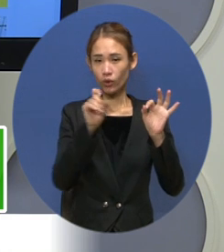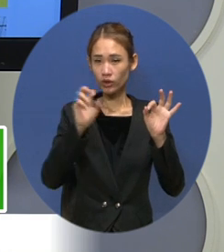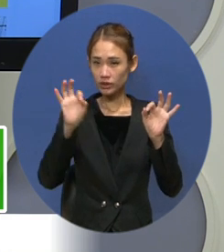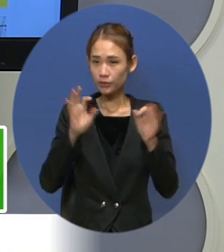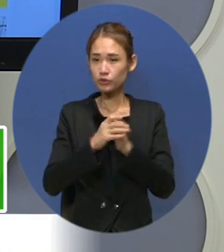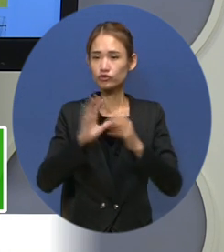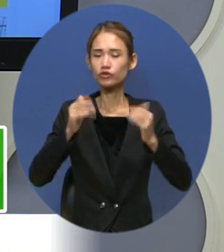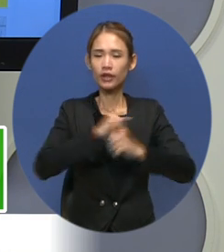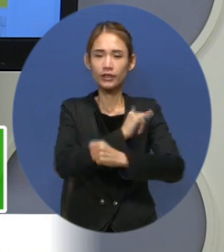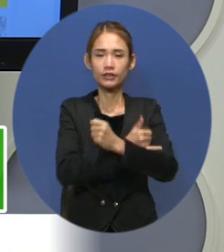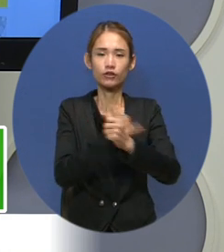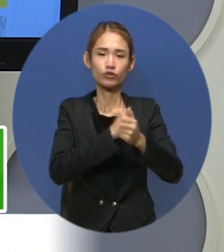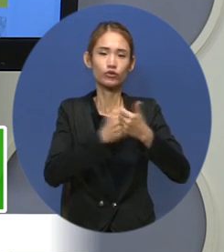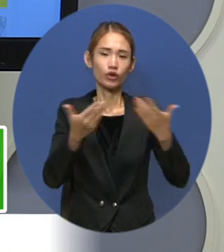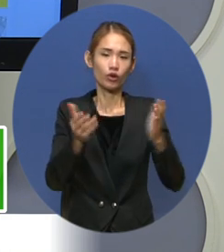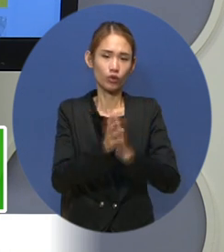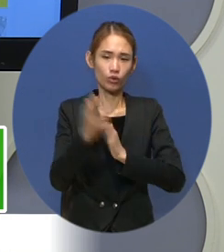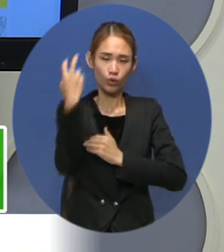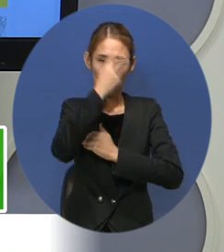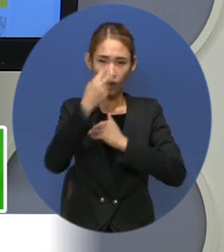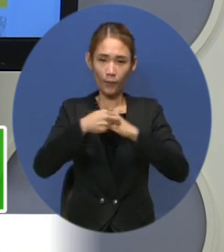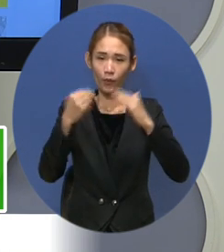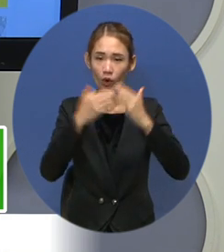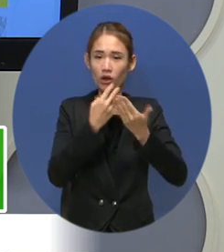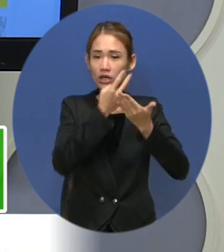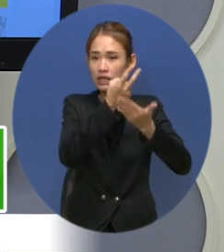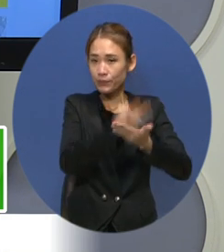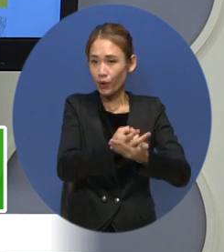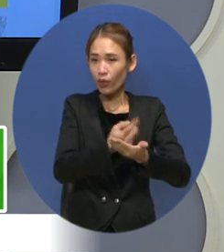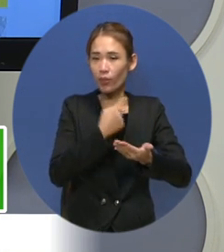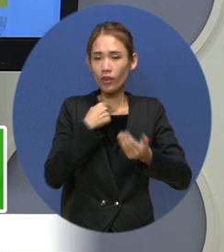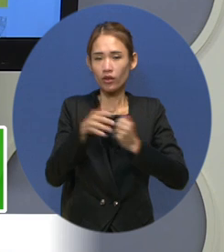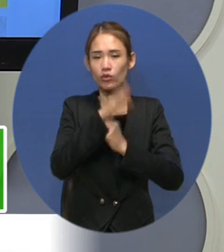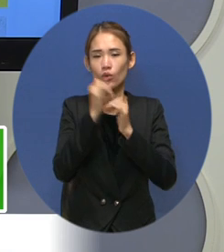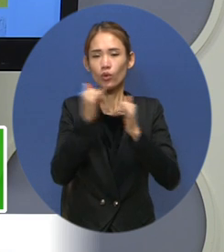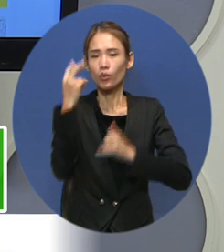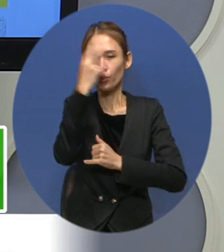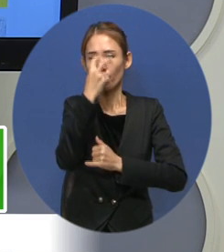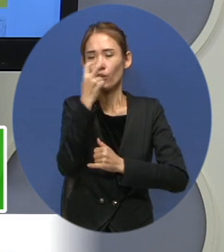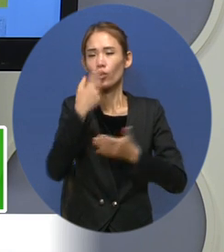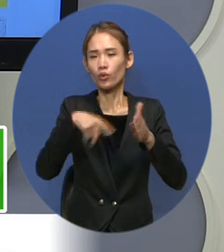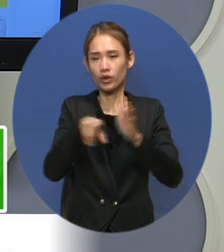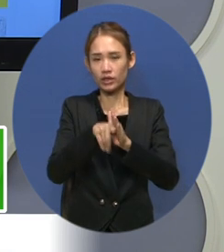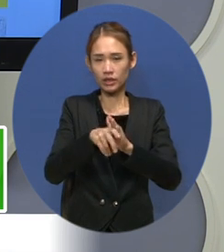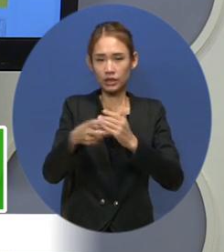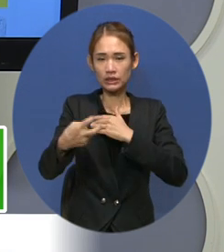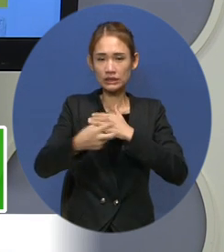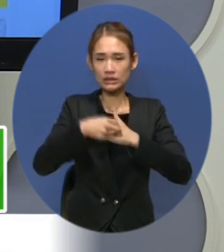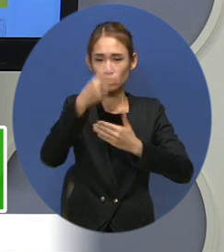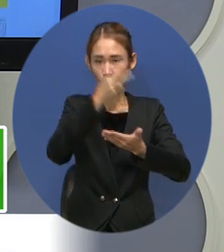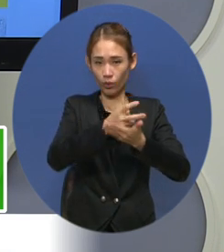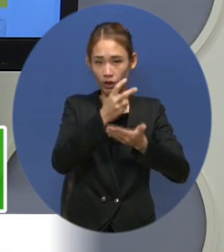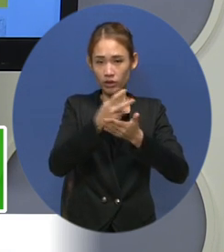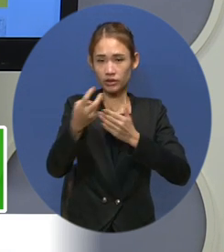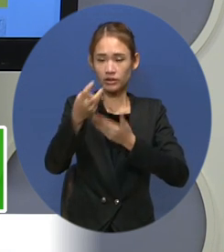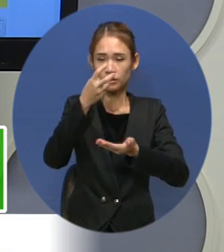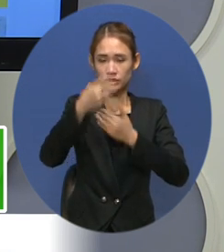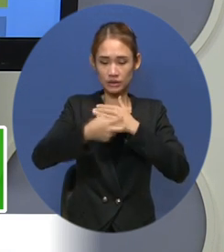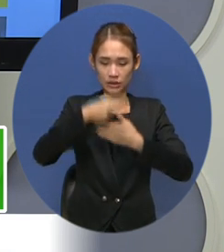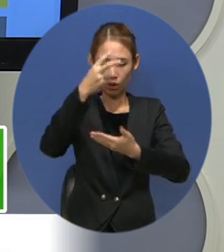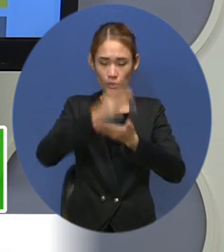요양병원에 입원한 노인 환자의 인권을 보호하기 위해 의료 법과 의료법 시행 0 의료법